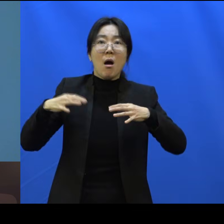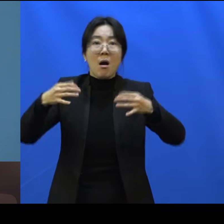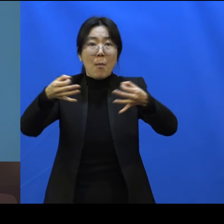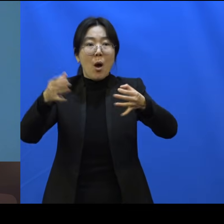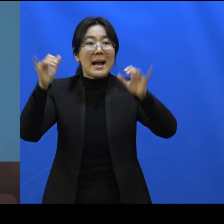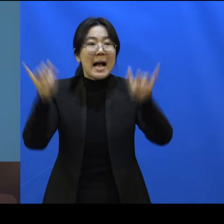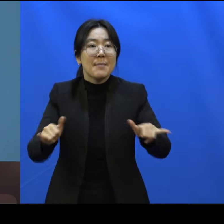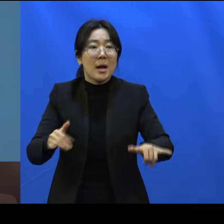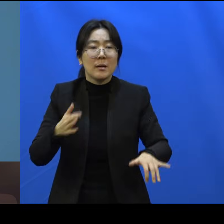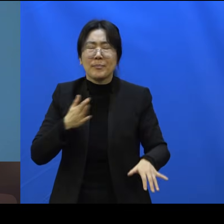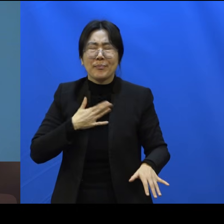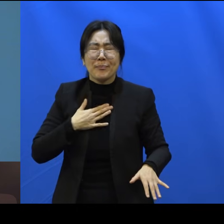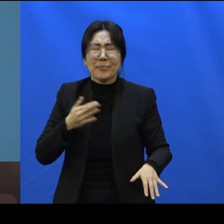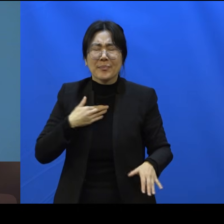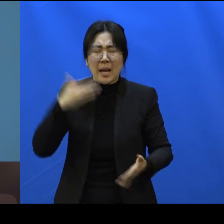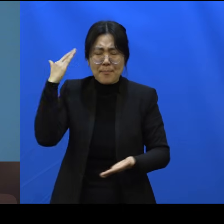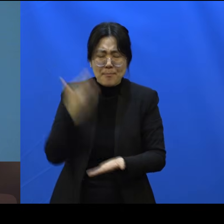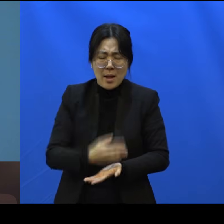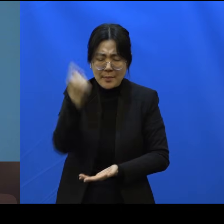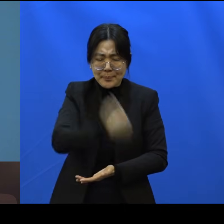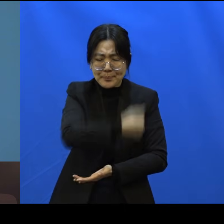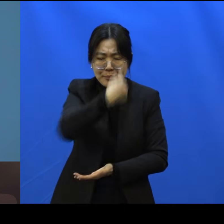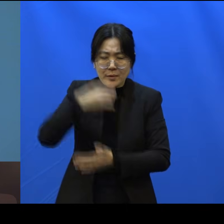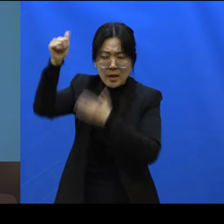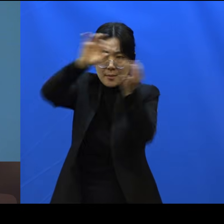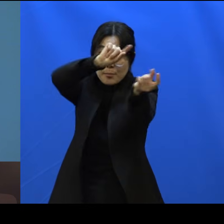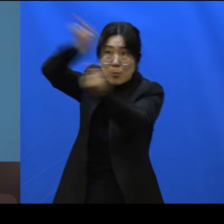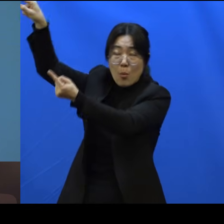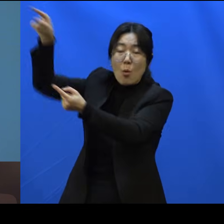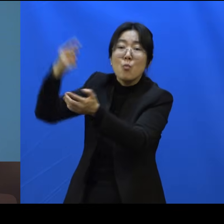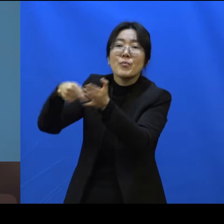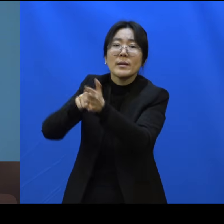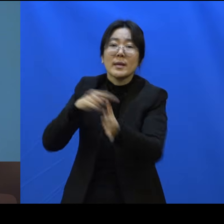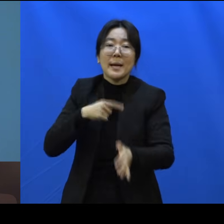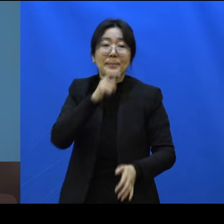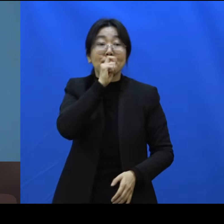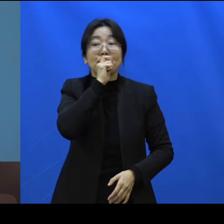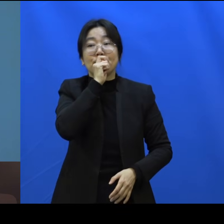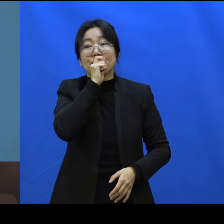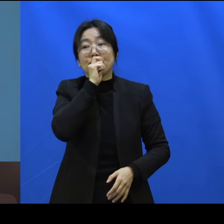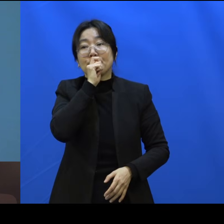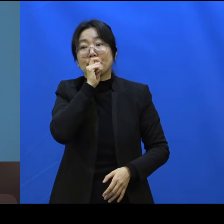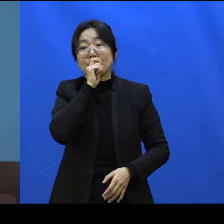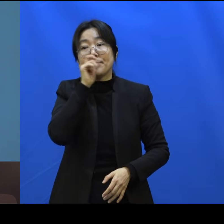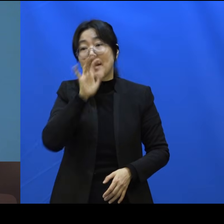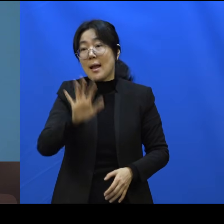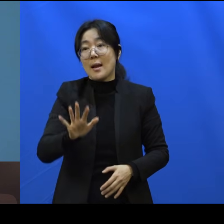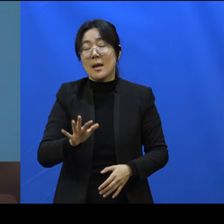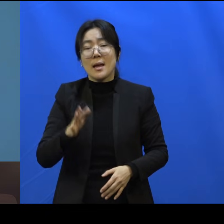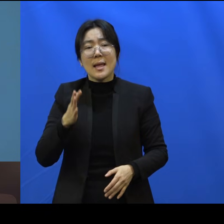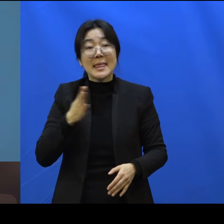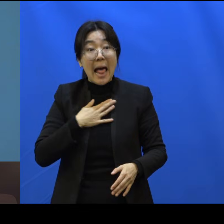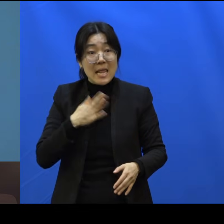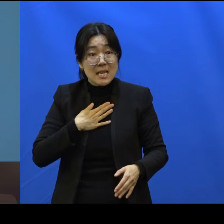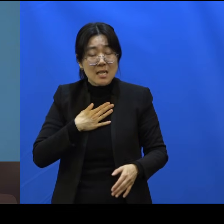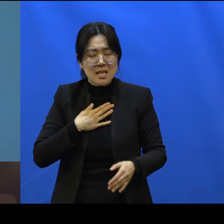하시려고 내 육체에 가시고 사단의 사자를 주셔서 이는 나를 쳐서 너무 자만하지 않게 하려